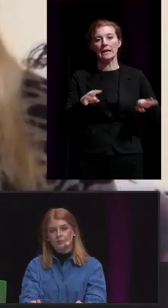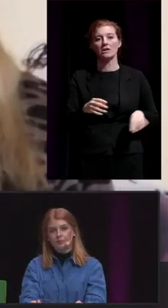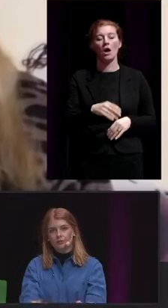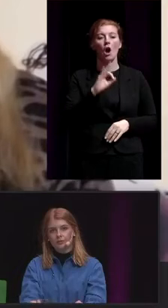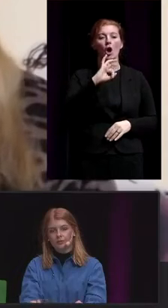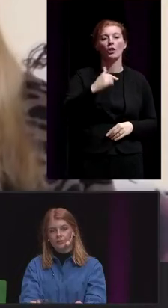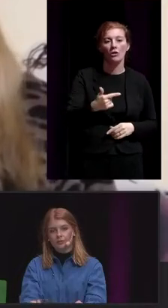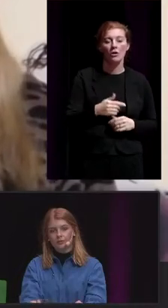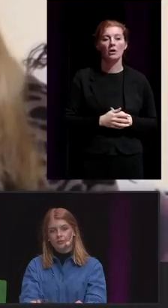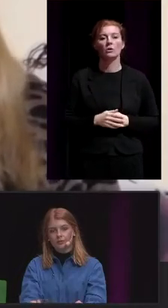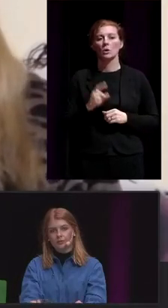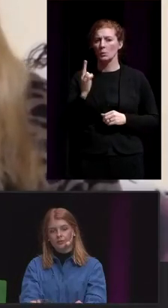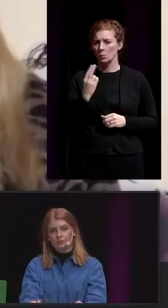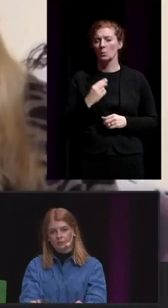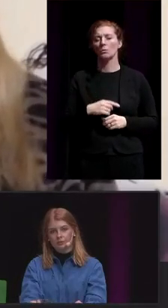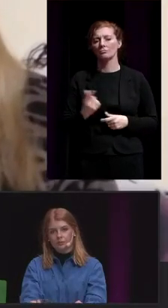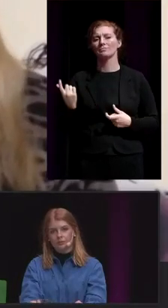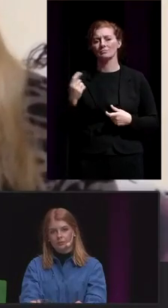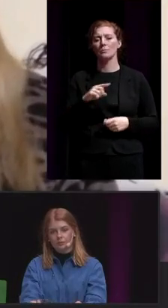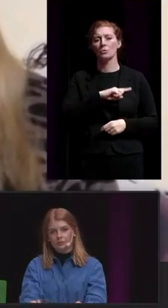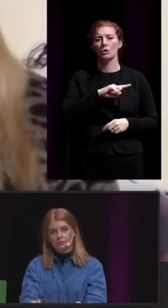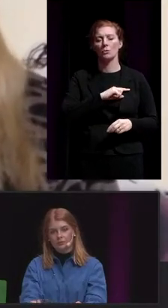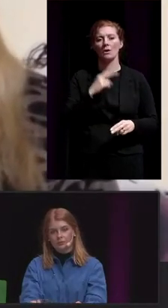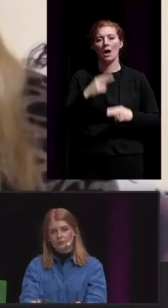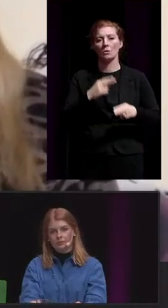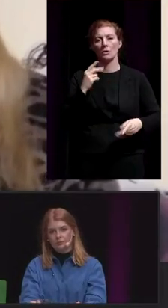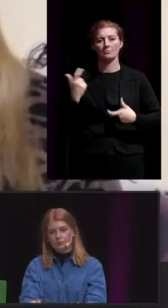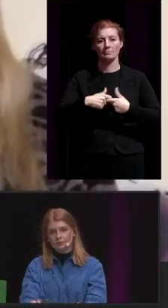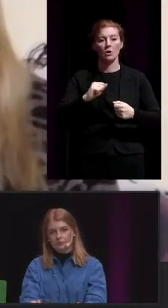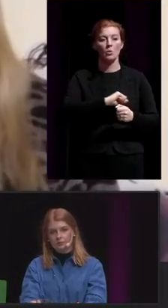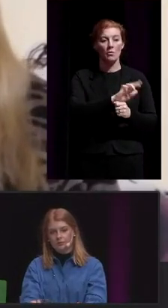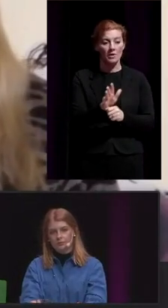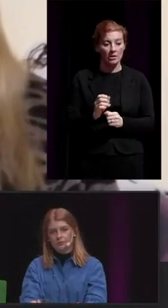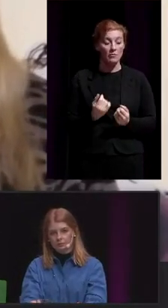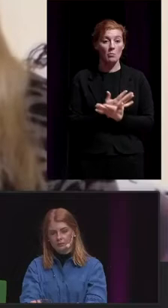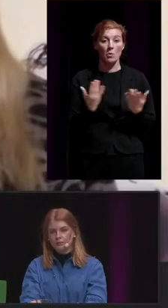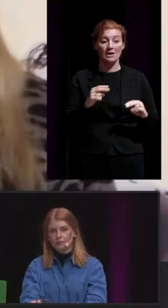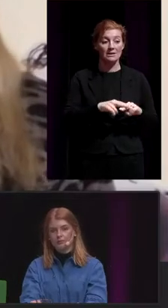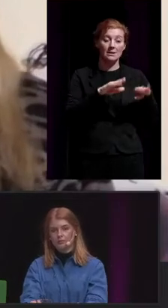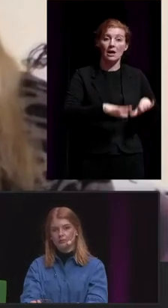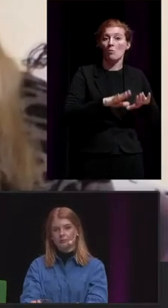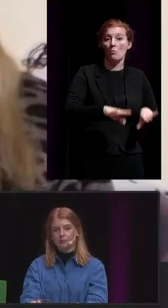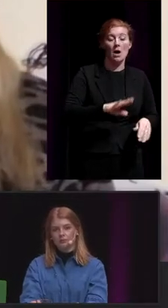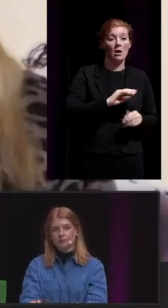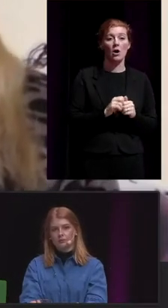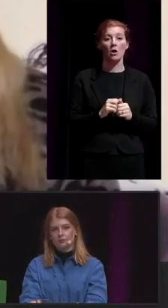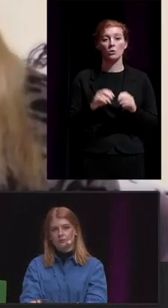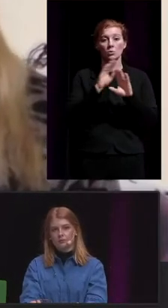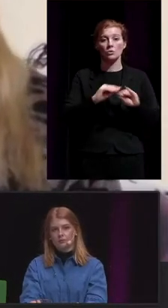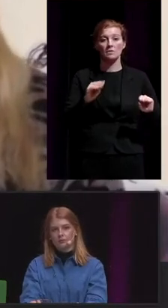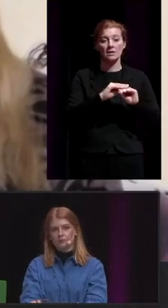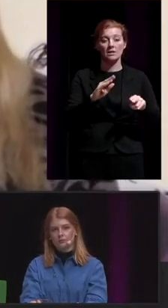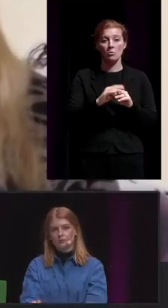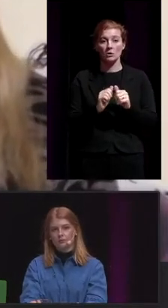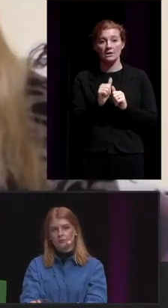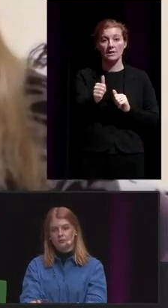på nätet, och det är högaktuellt nu under covid-tider där en del faktiskt sitter hemma och inte har undervisningen ens på plats. När de